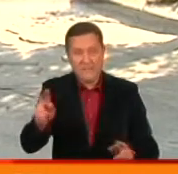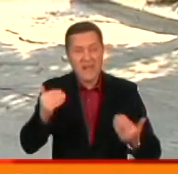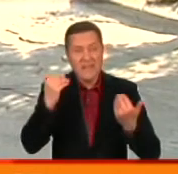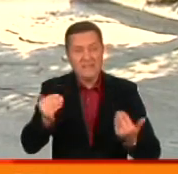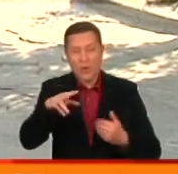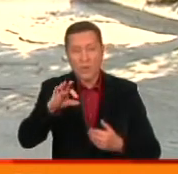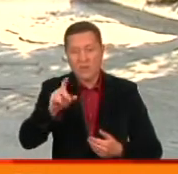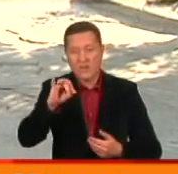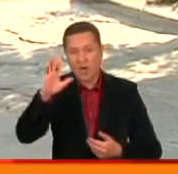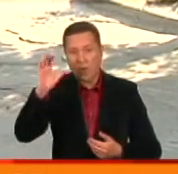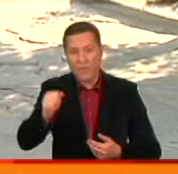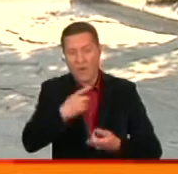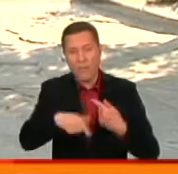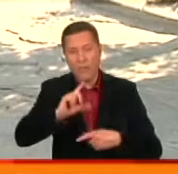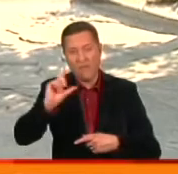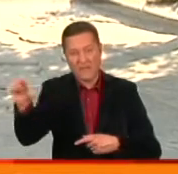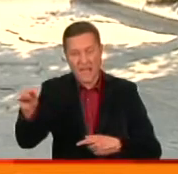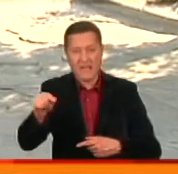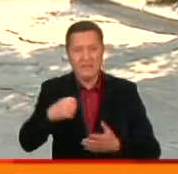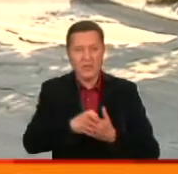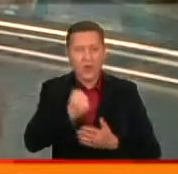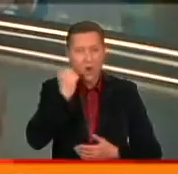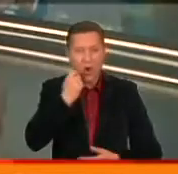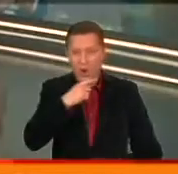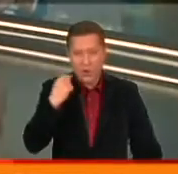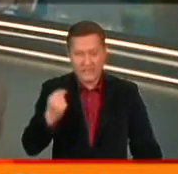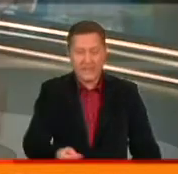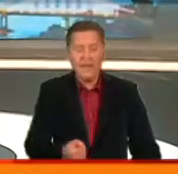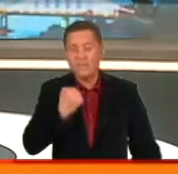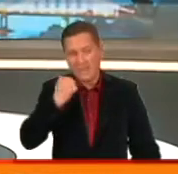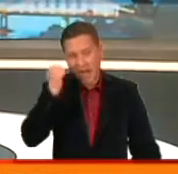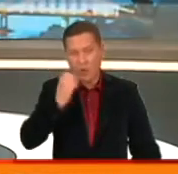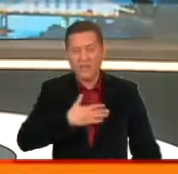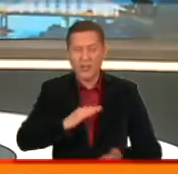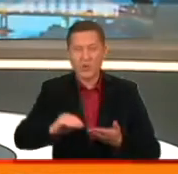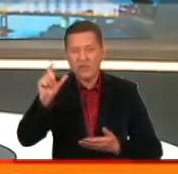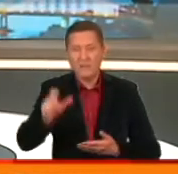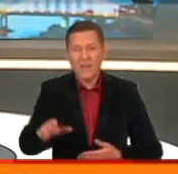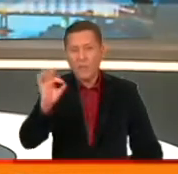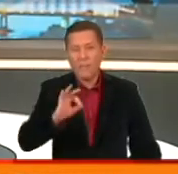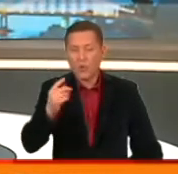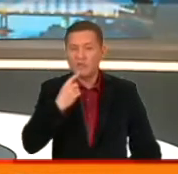ж Москалькова повертається до Росії. На тому в мене все. Юлю. Олю, дякуємо. Ольга Кучер про